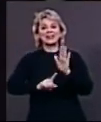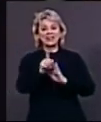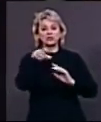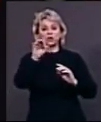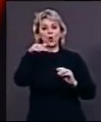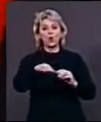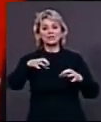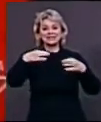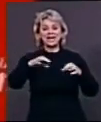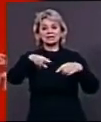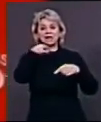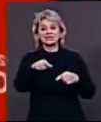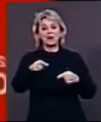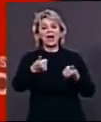от